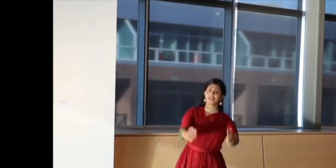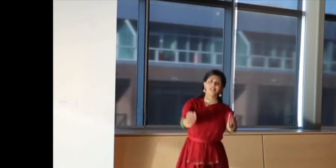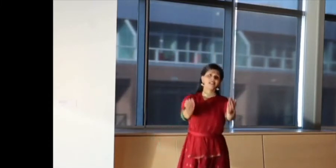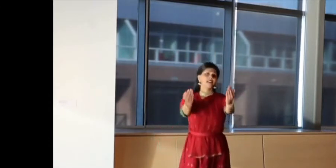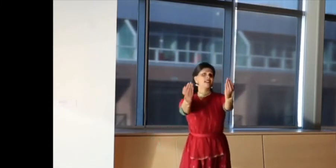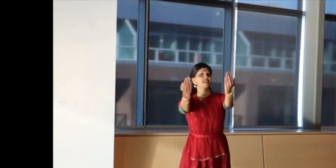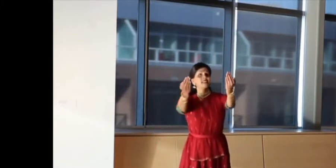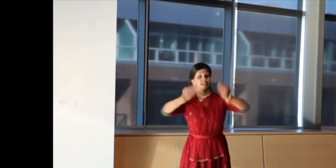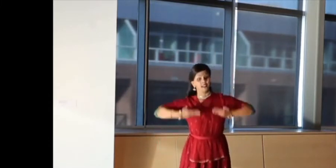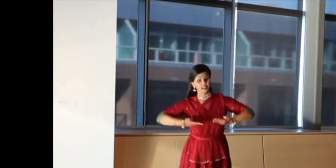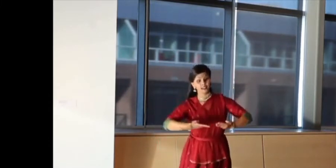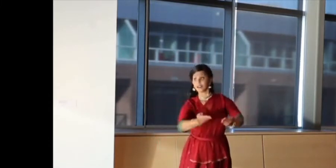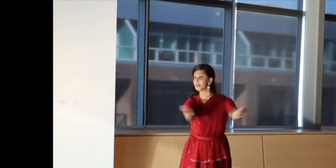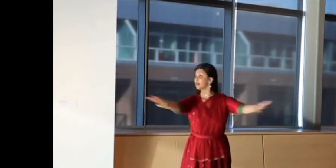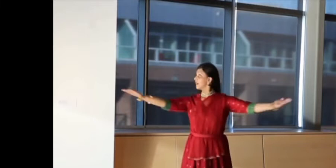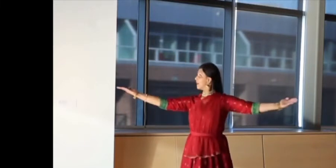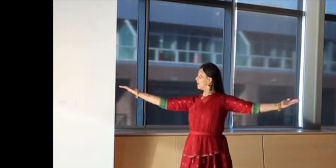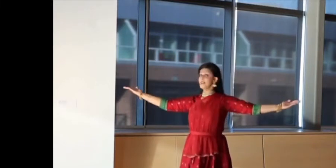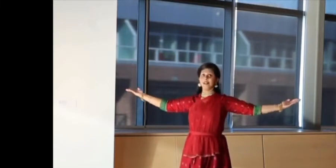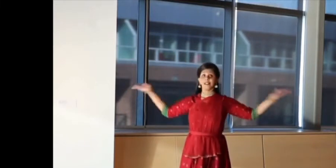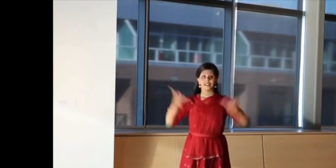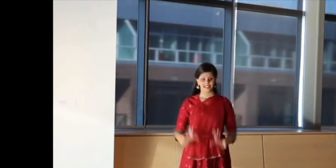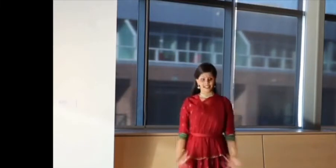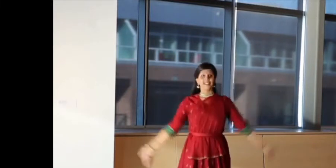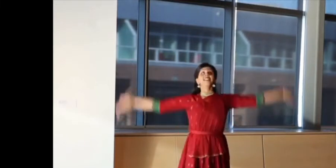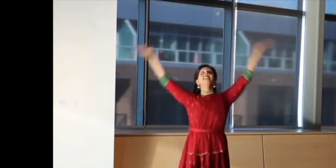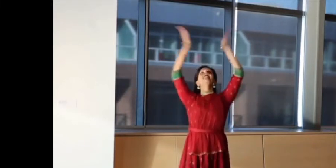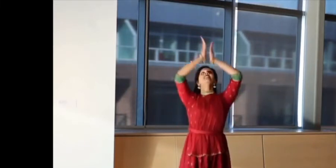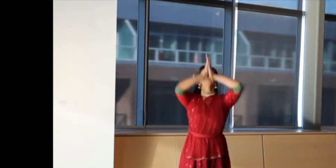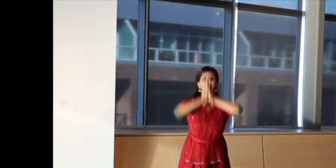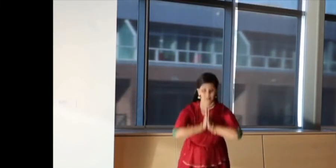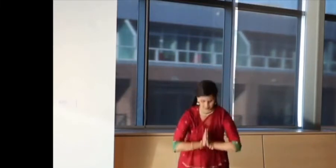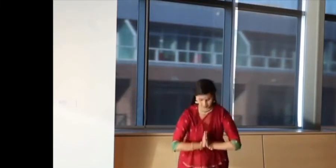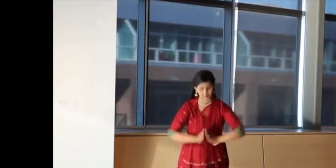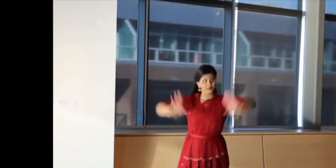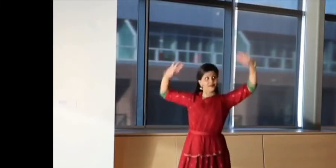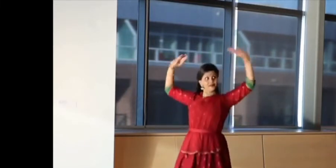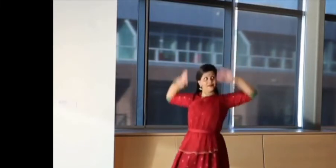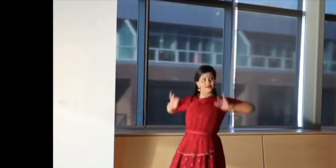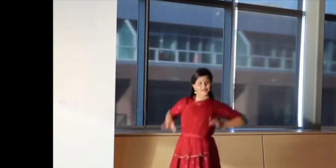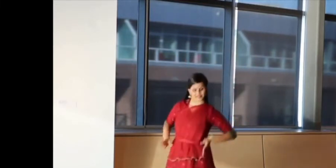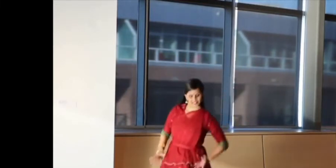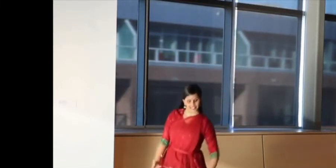गणनायकाय गणदैवताय गणाध्यक्षाय धीमहि